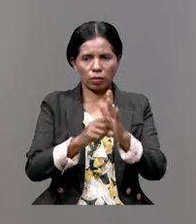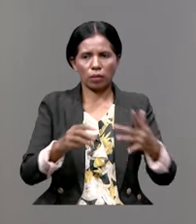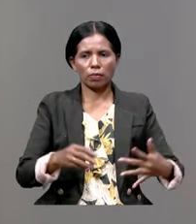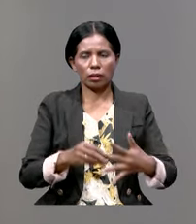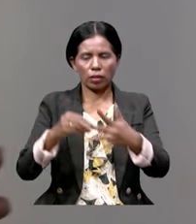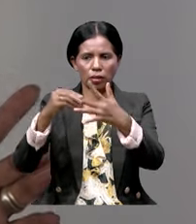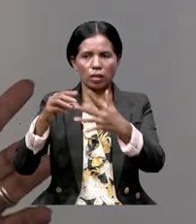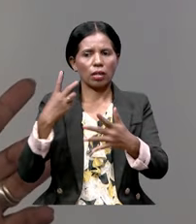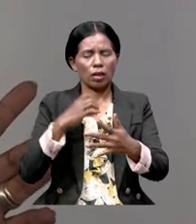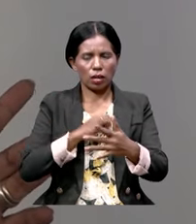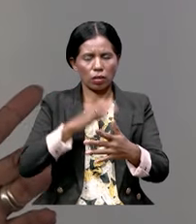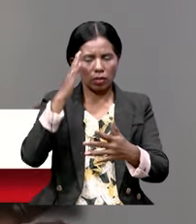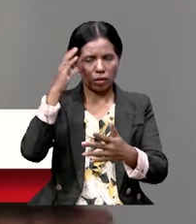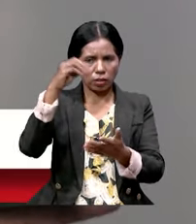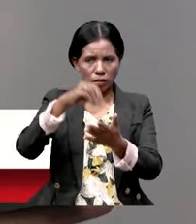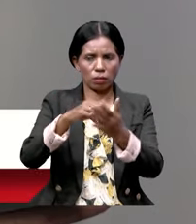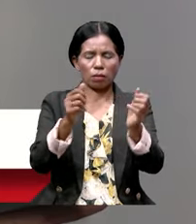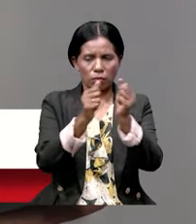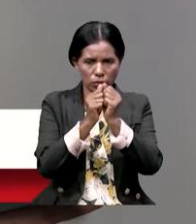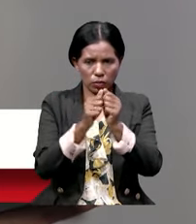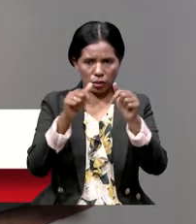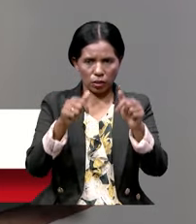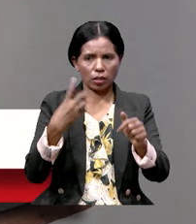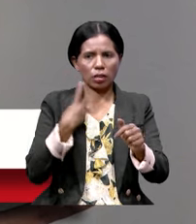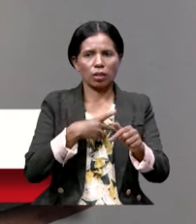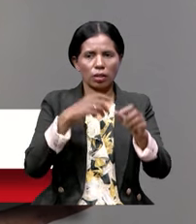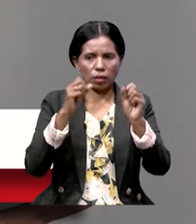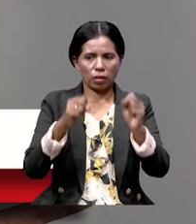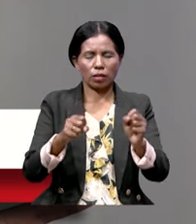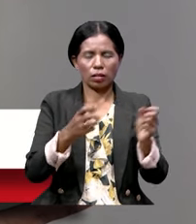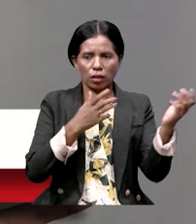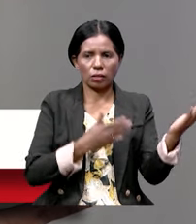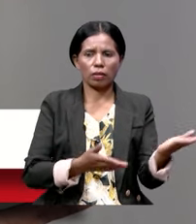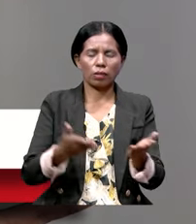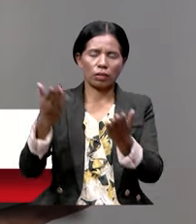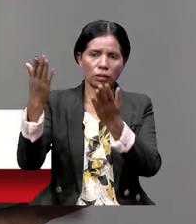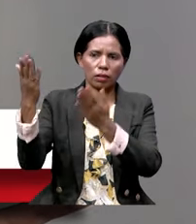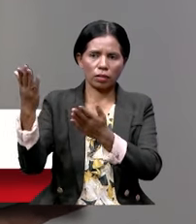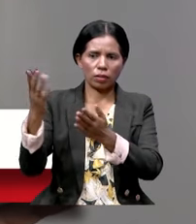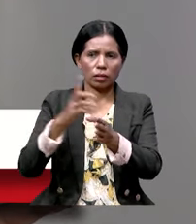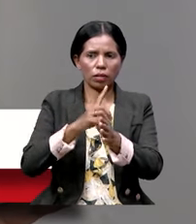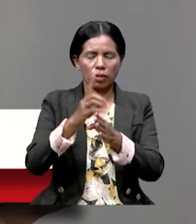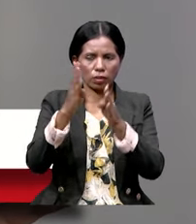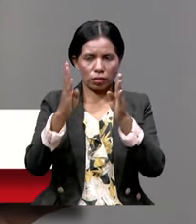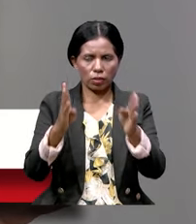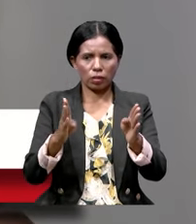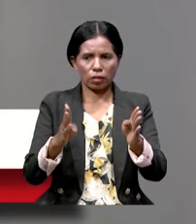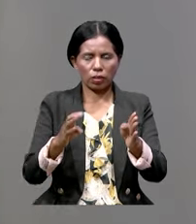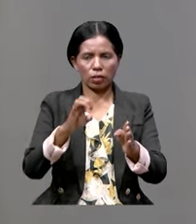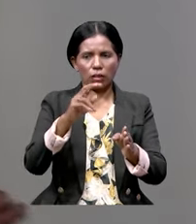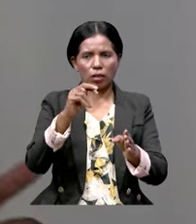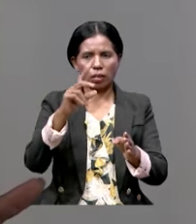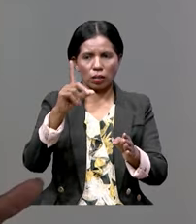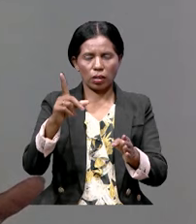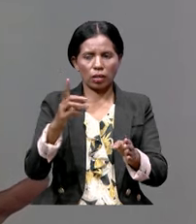tabelle ha un motto che non è per tabelle eleva nei vez direttore INL